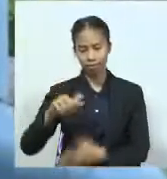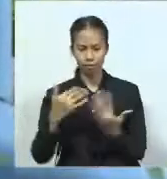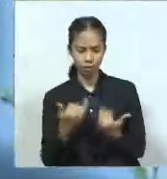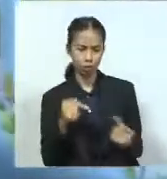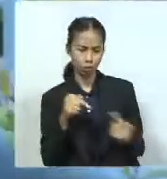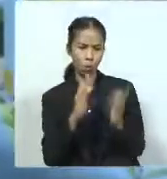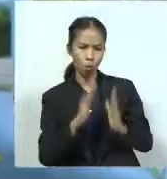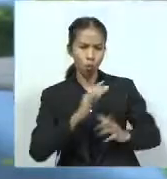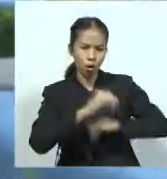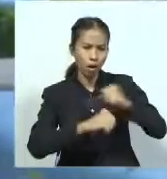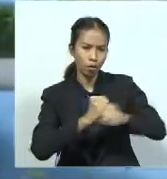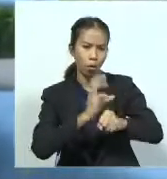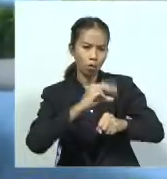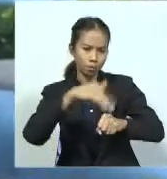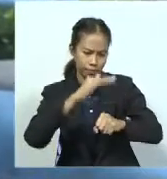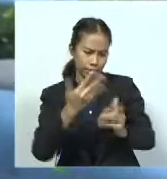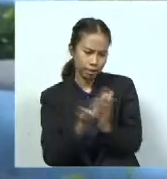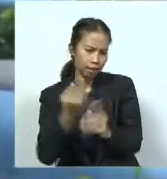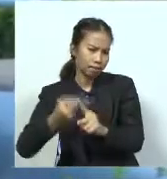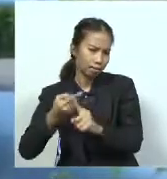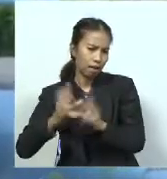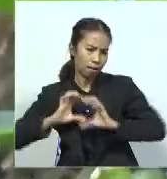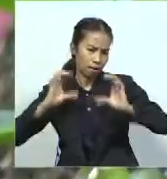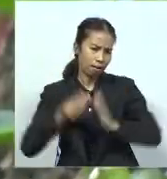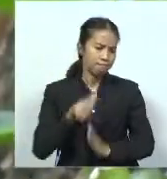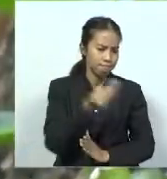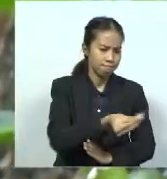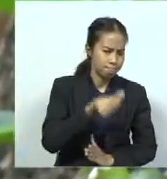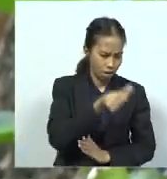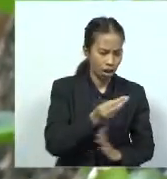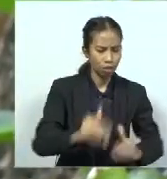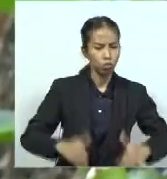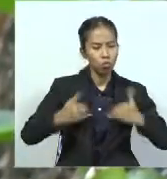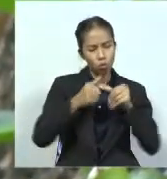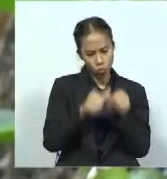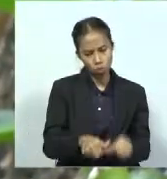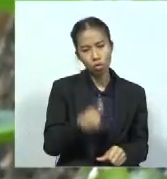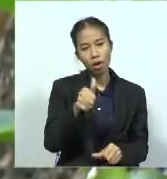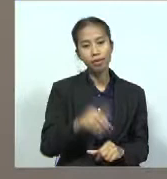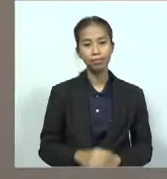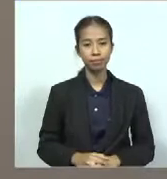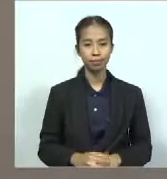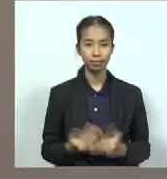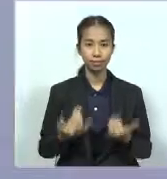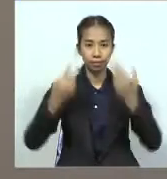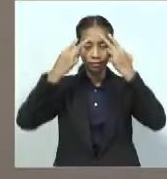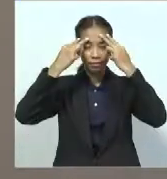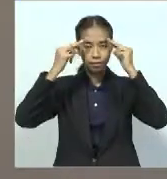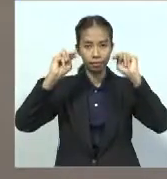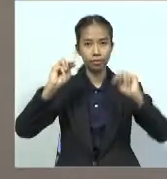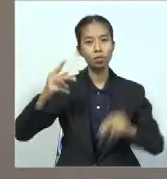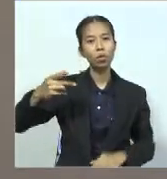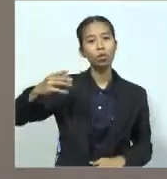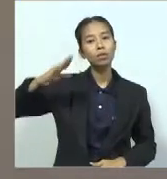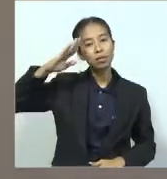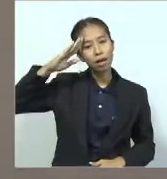ที่ได้รับบำนาญเนี่ยสามารถดำรงชีพอยู่ได้สอดคล้องกับภาวะเศรษฐกิจด้วยนะครับ ทางด้านพลเอกประยุทธ์จันทร์โอชานายกรัฐม